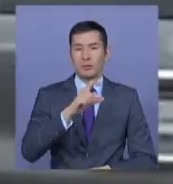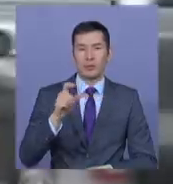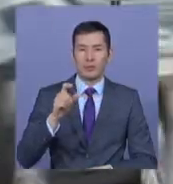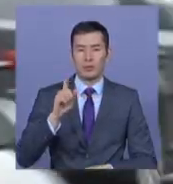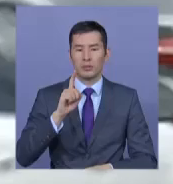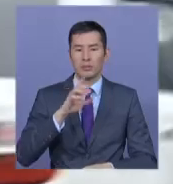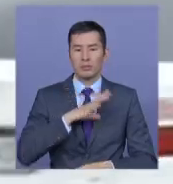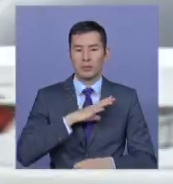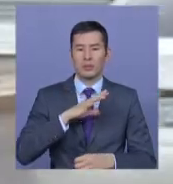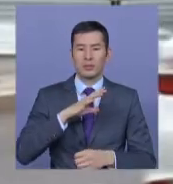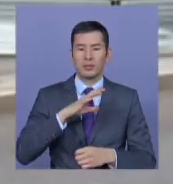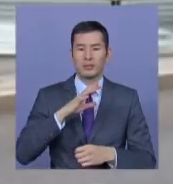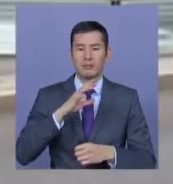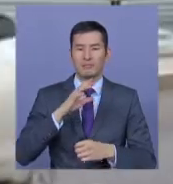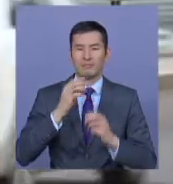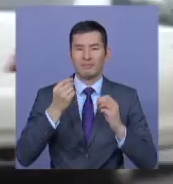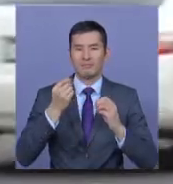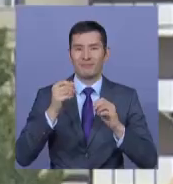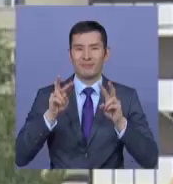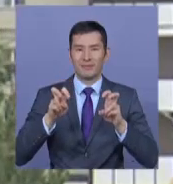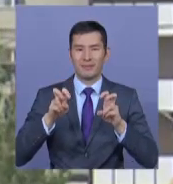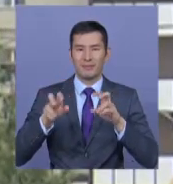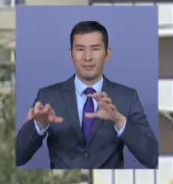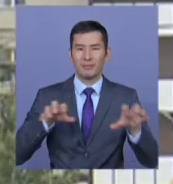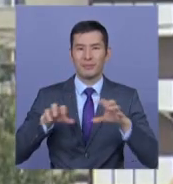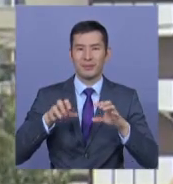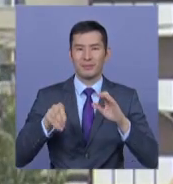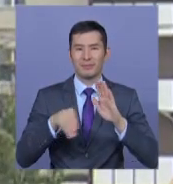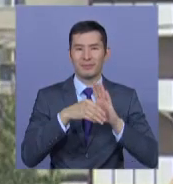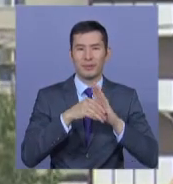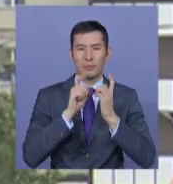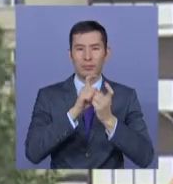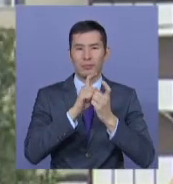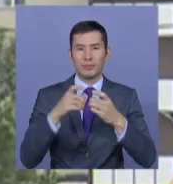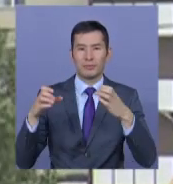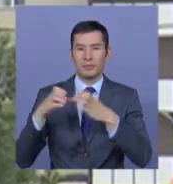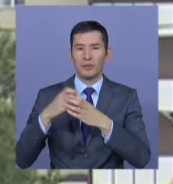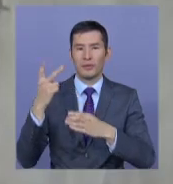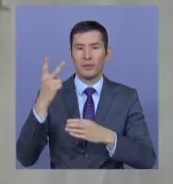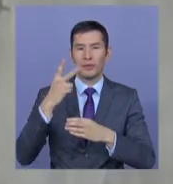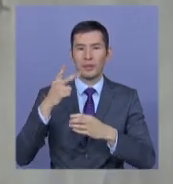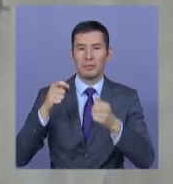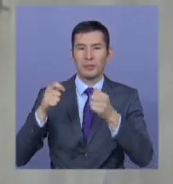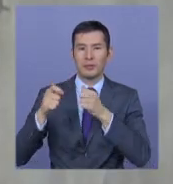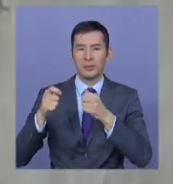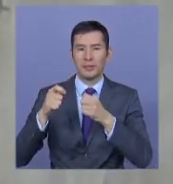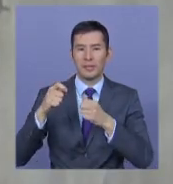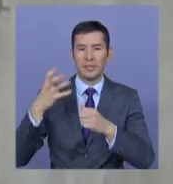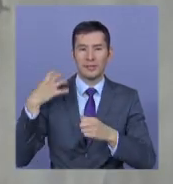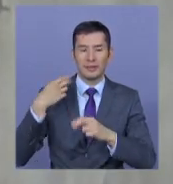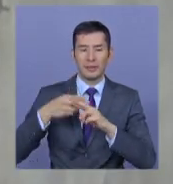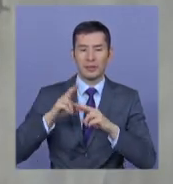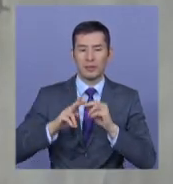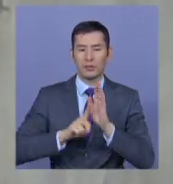барлығы басшылық қызметті атқарғандар. Сыбайлас жемқорлыққа қарсы күрес қызметінің 2-ші департаментінің басшысы Сергей Перов қылмыстық